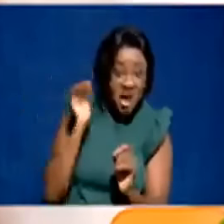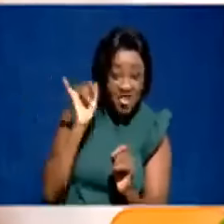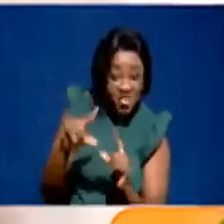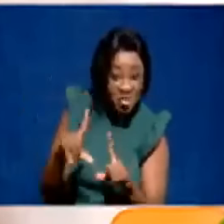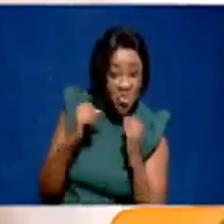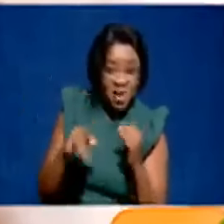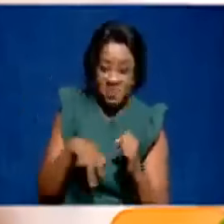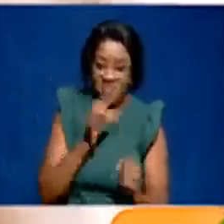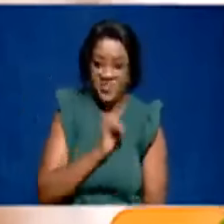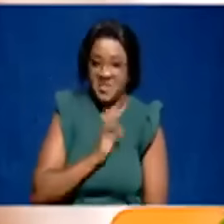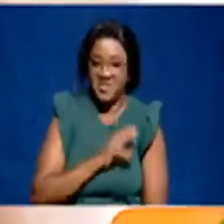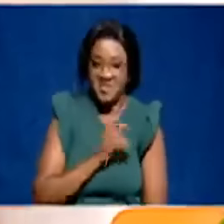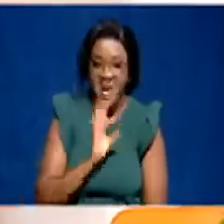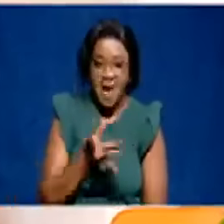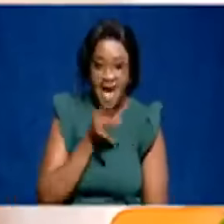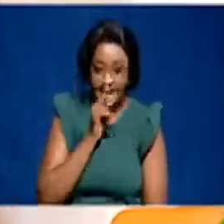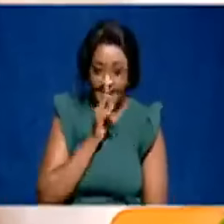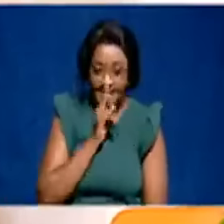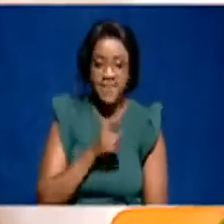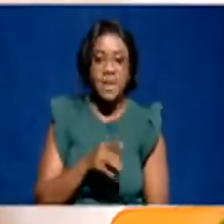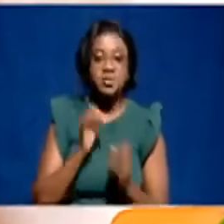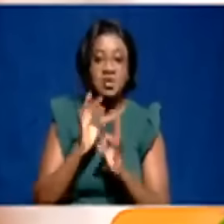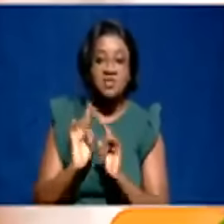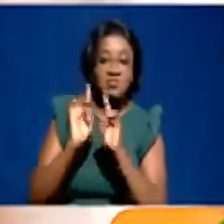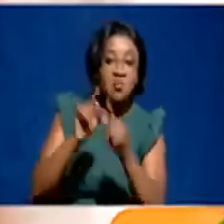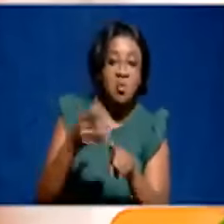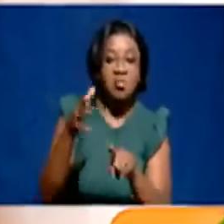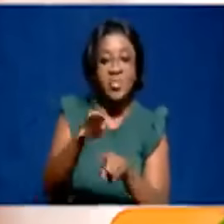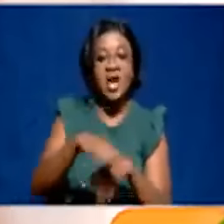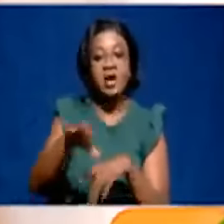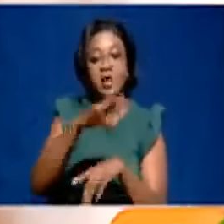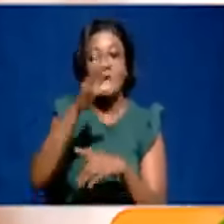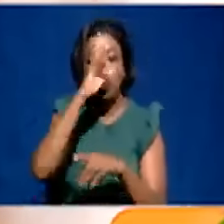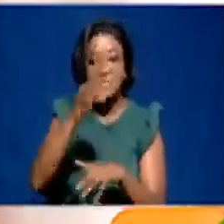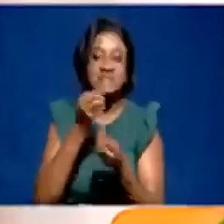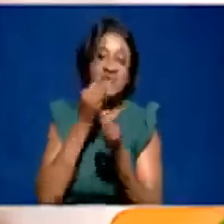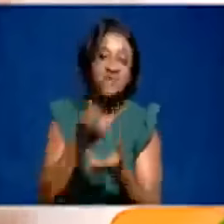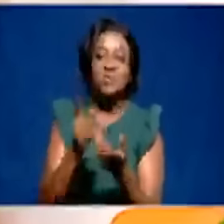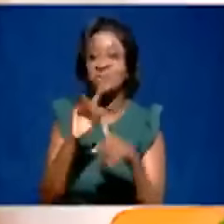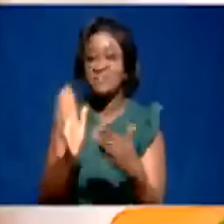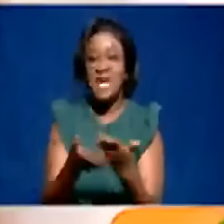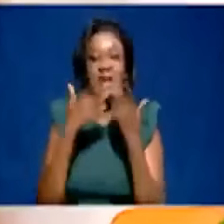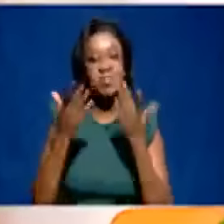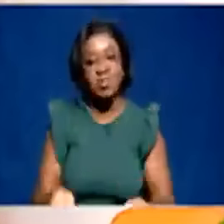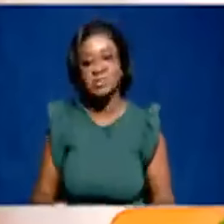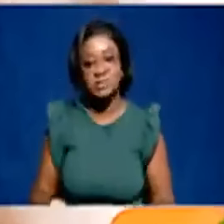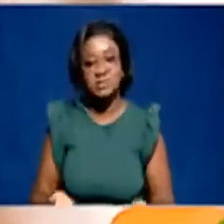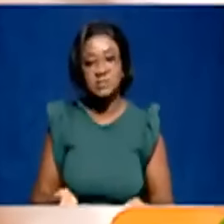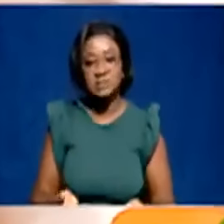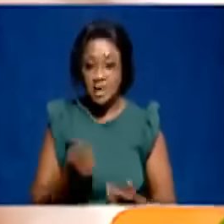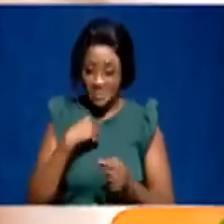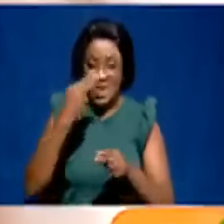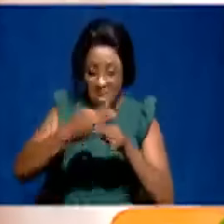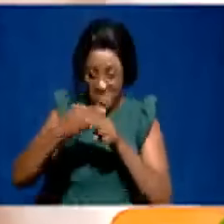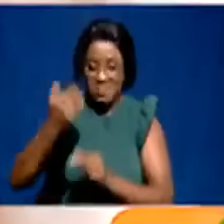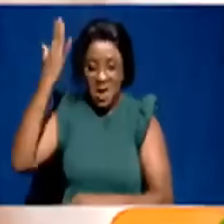sababu ukikimbia hata kwa lawyers wengine, hata lawyers wale wengine wako hapo Eldoret, ukikimbia kwao, wengi wao, sitaki kuwataja